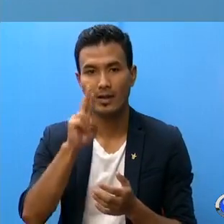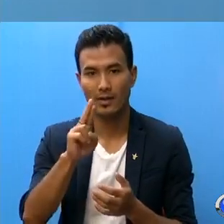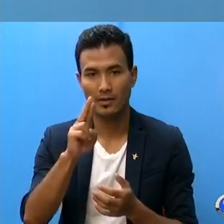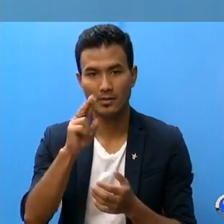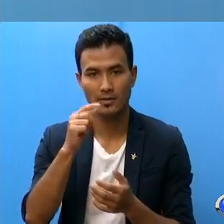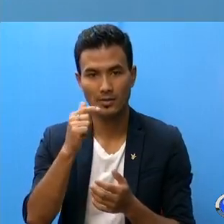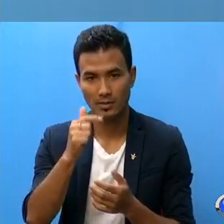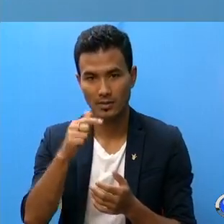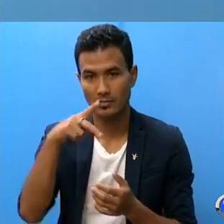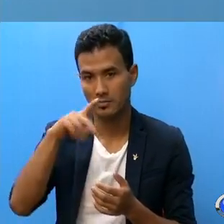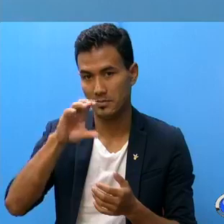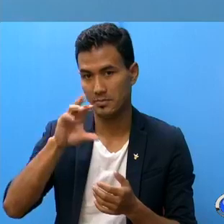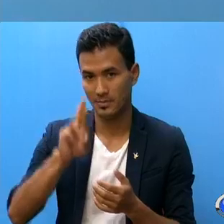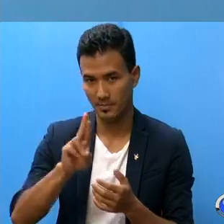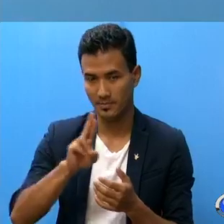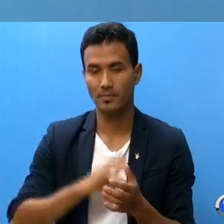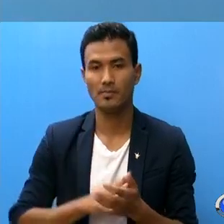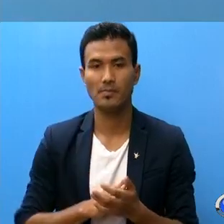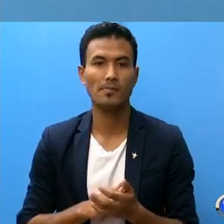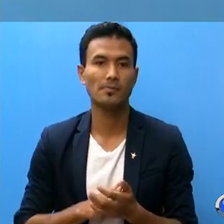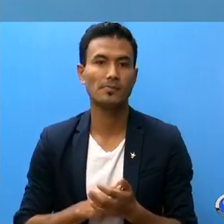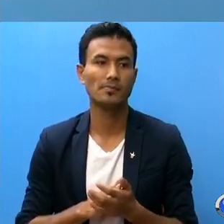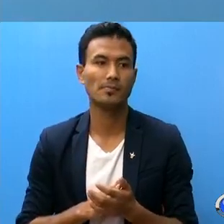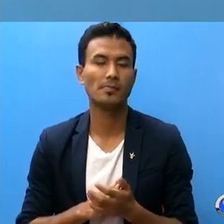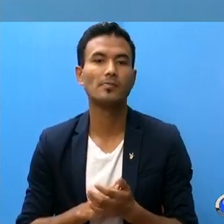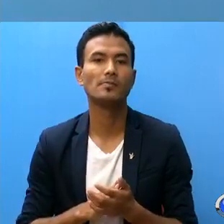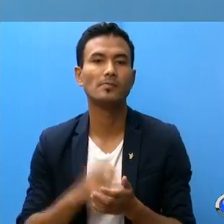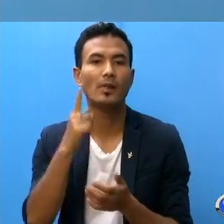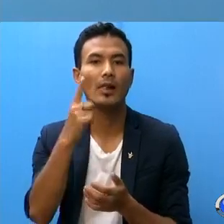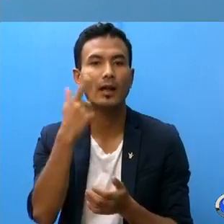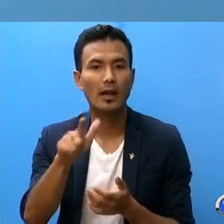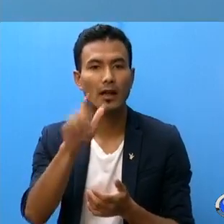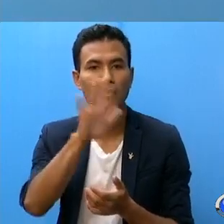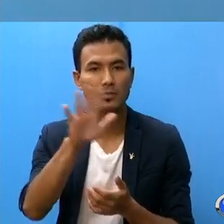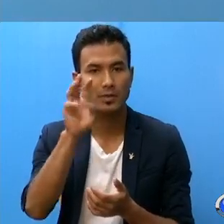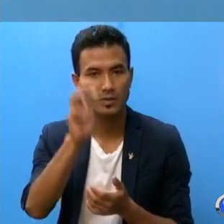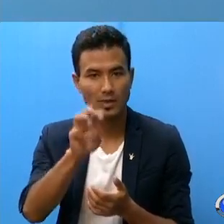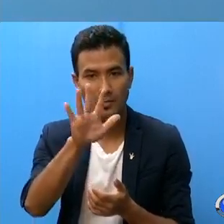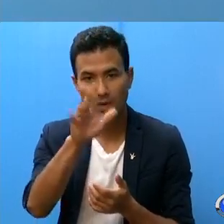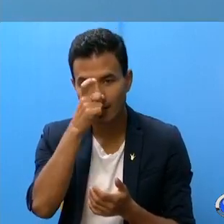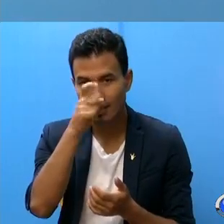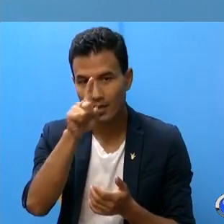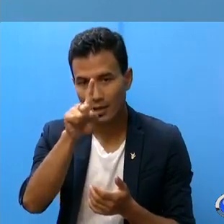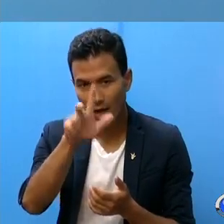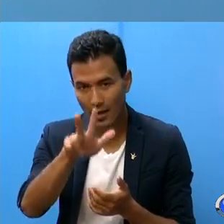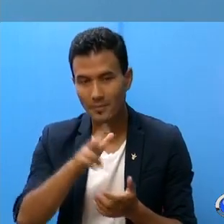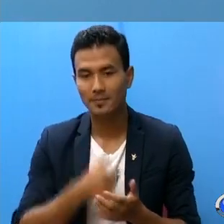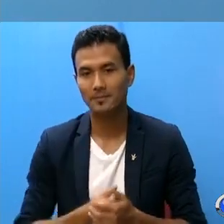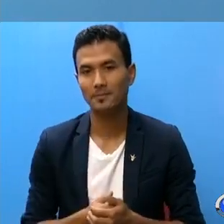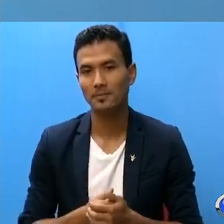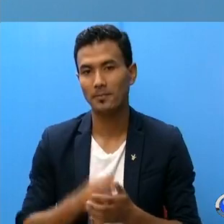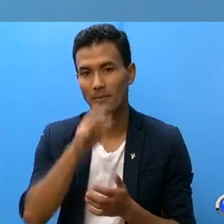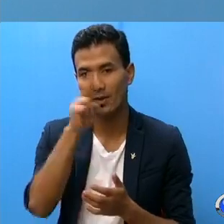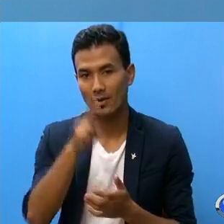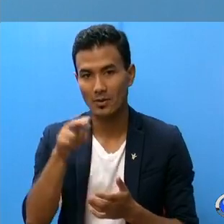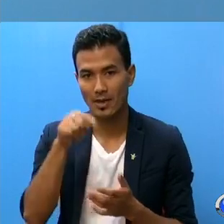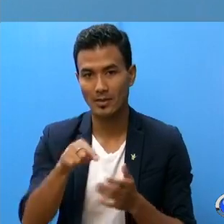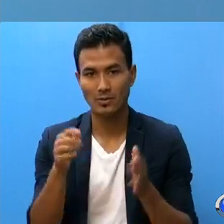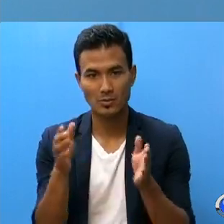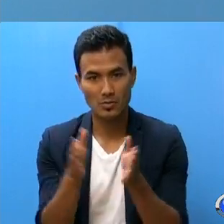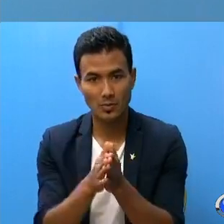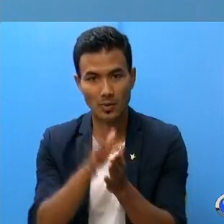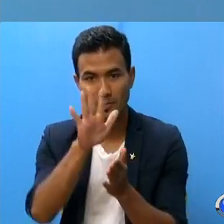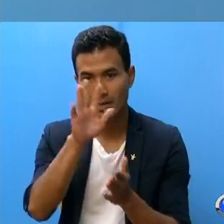पीशी आर एक लाग पत्पन्द जार पांच से अठार रा आज को